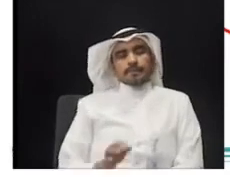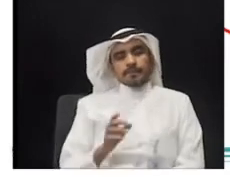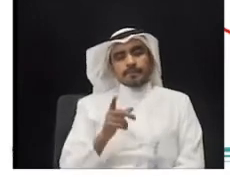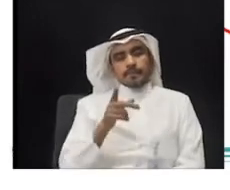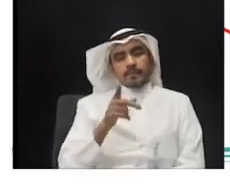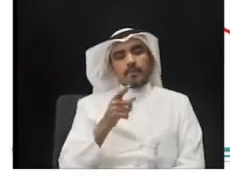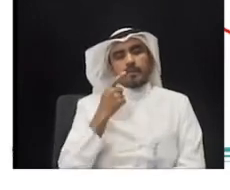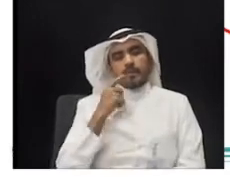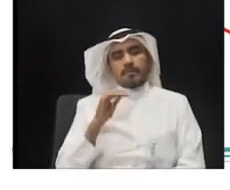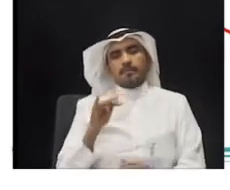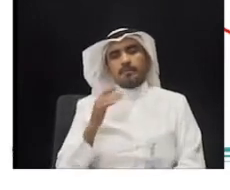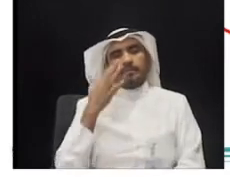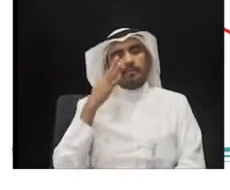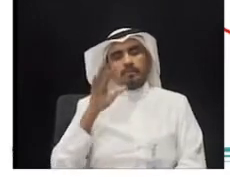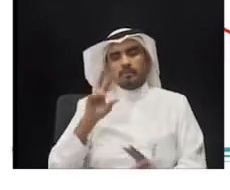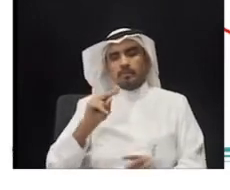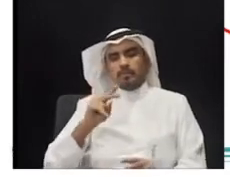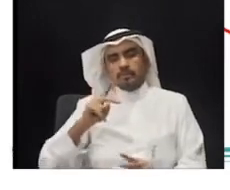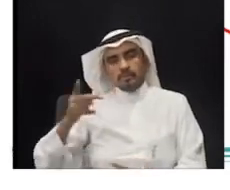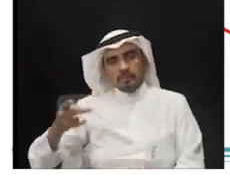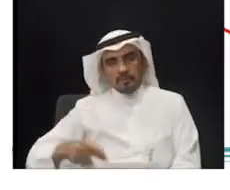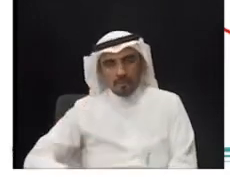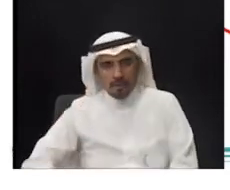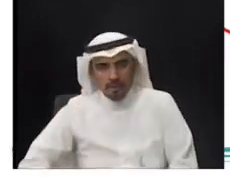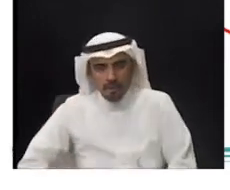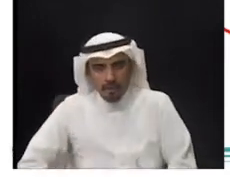وقس على ذلك ما أردت.